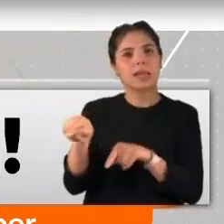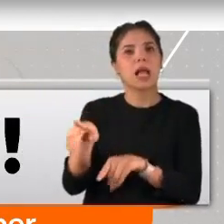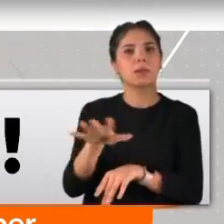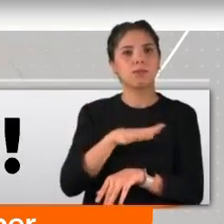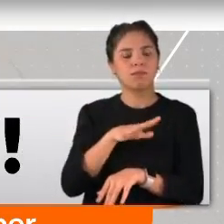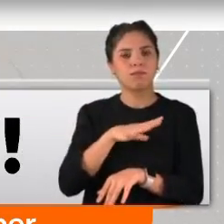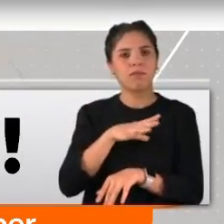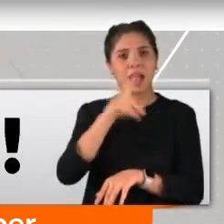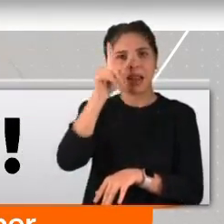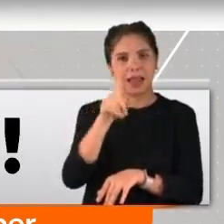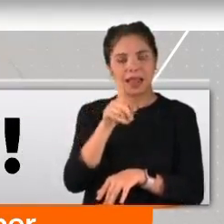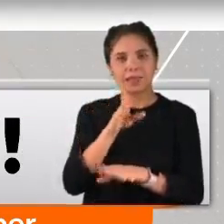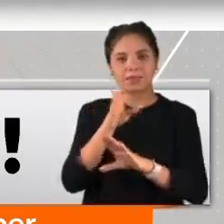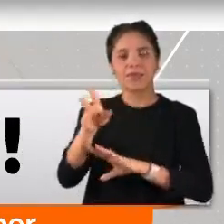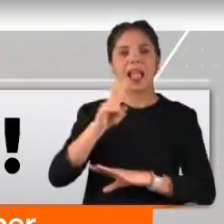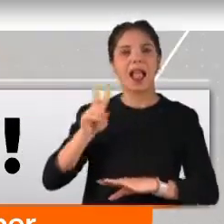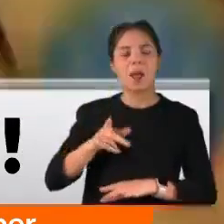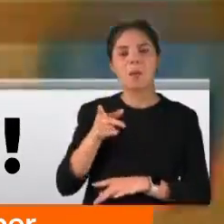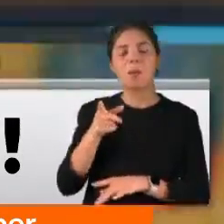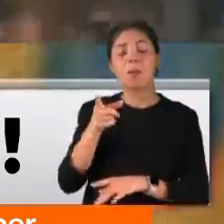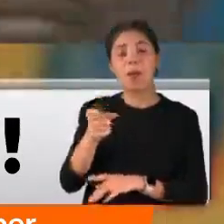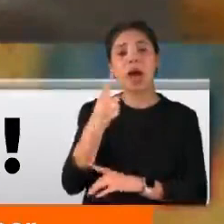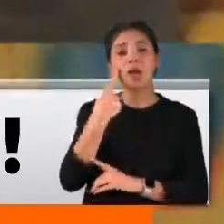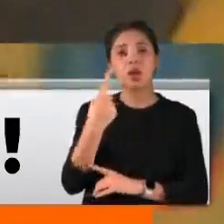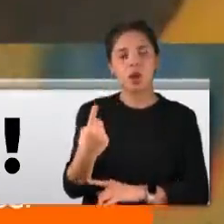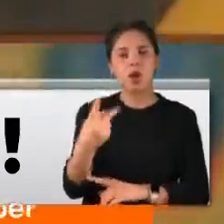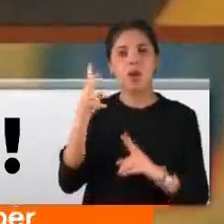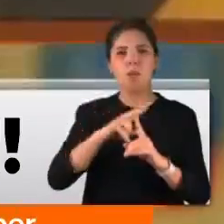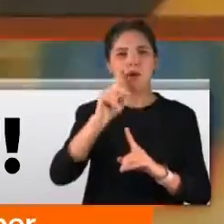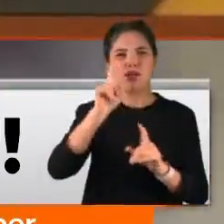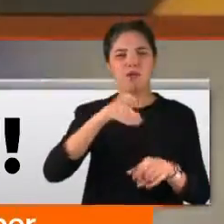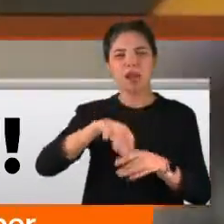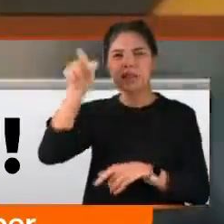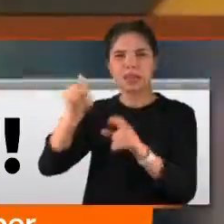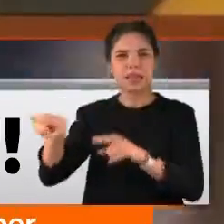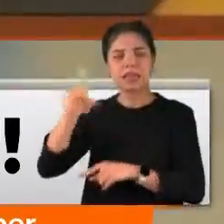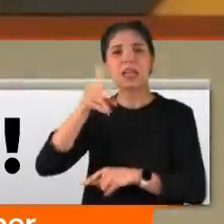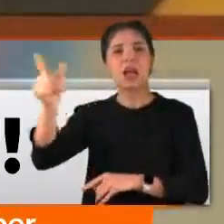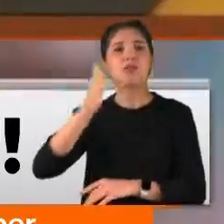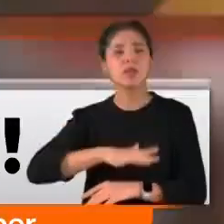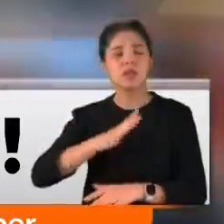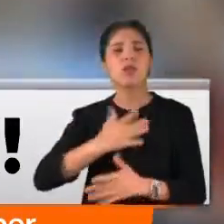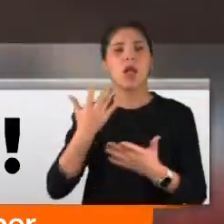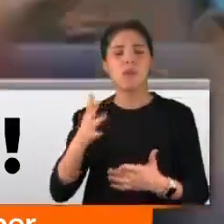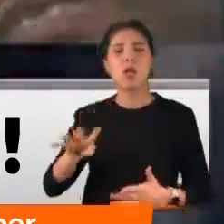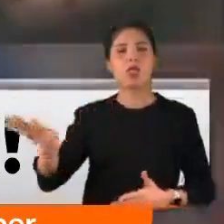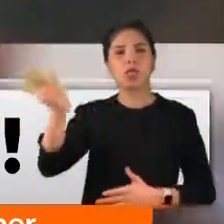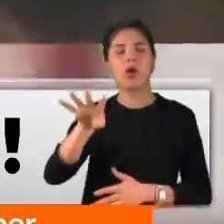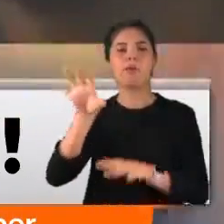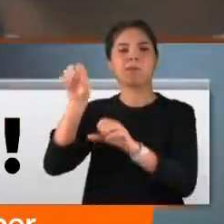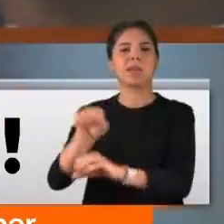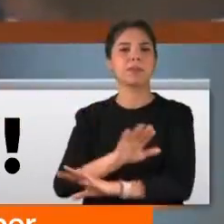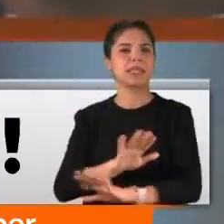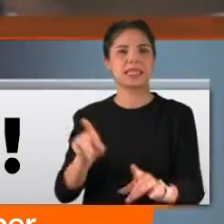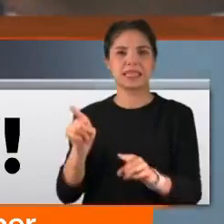düştü. Ve ilk müdahale elektroşok tabancasıyla oldu. Polisi fark eden soyguncular kaçmaya çalıştı ama dördü de yakayı ele